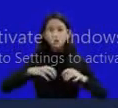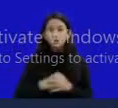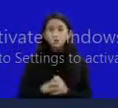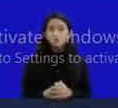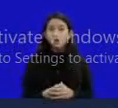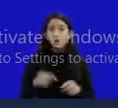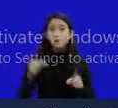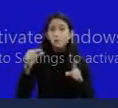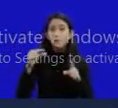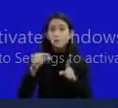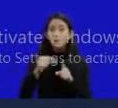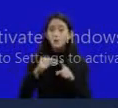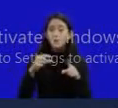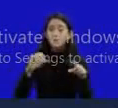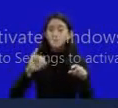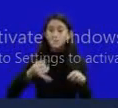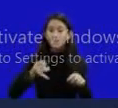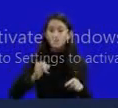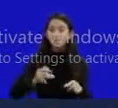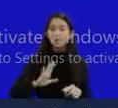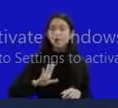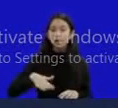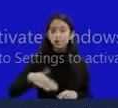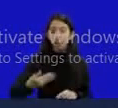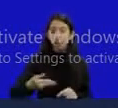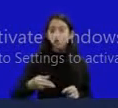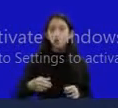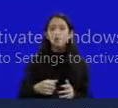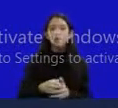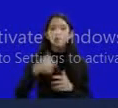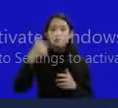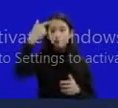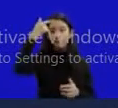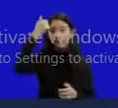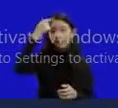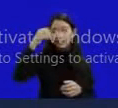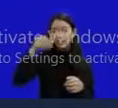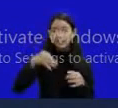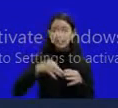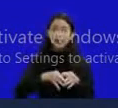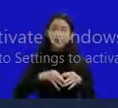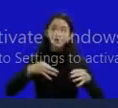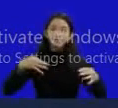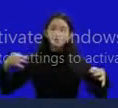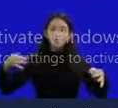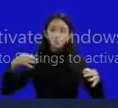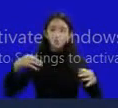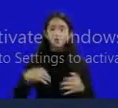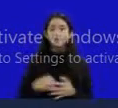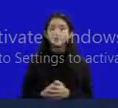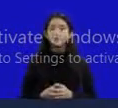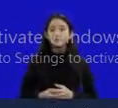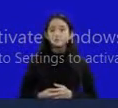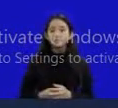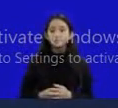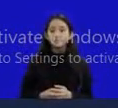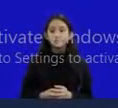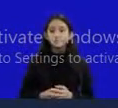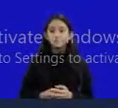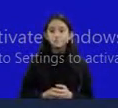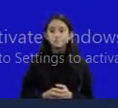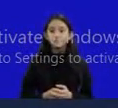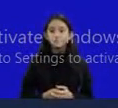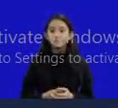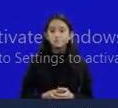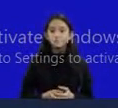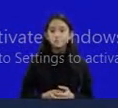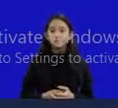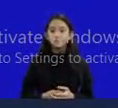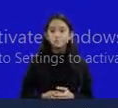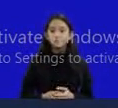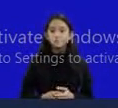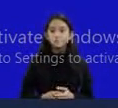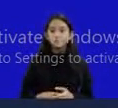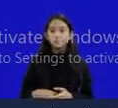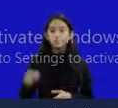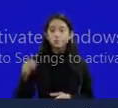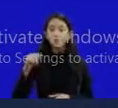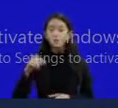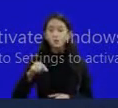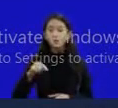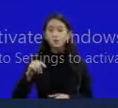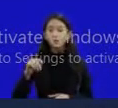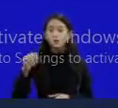kej jadi pemerintah daerah ini adalah pihak yang paling mengetahui bukan pemerintah pusat paling mengetahui